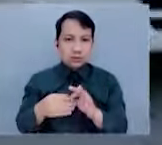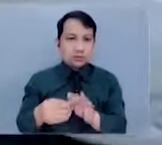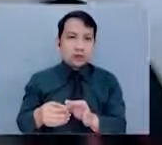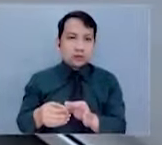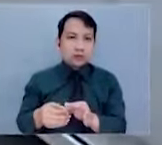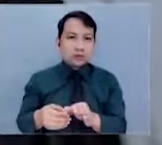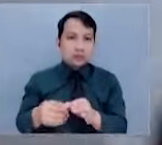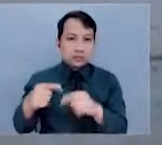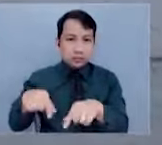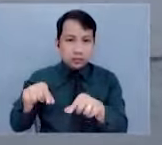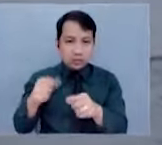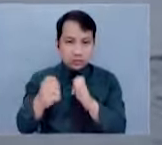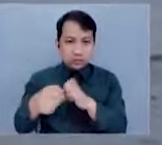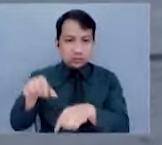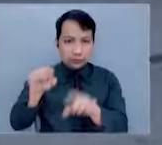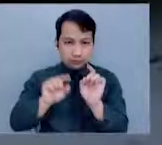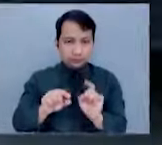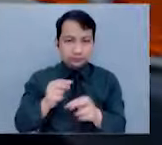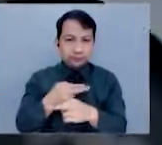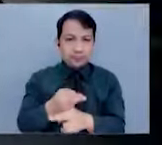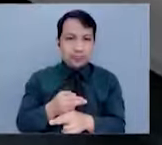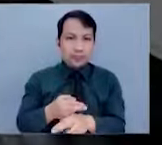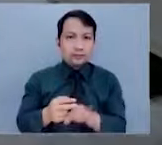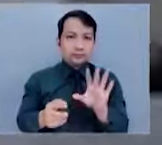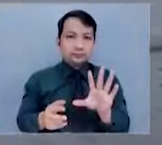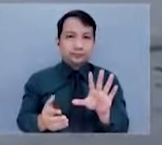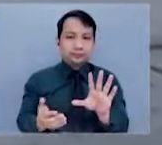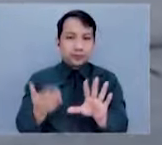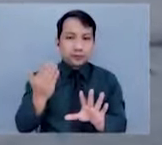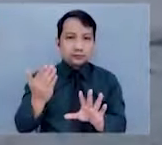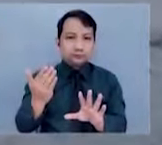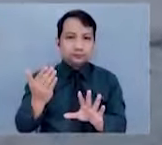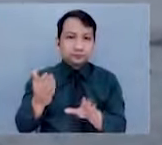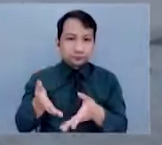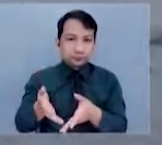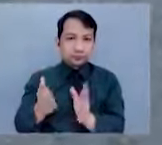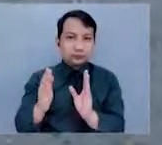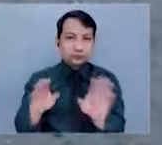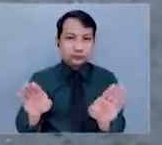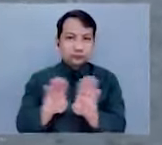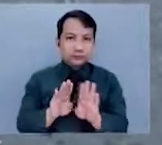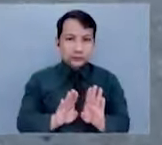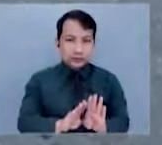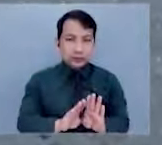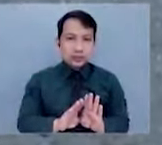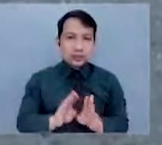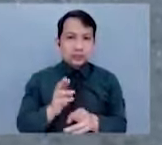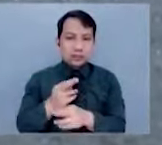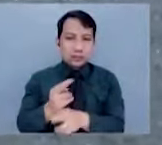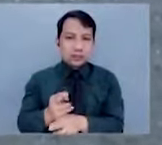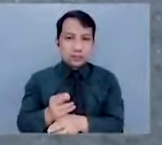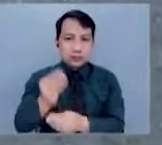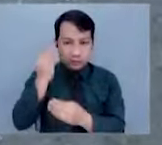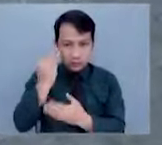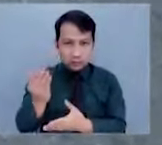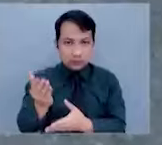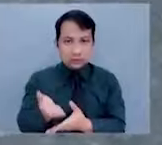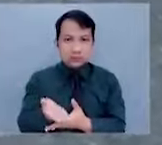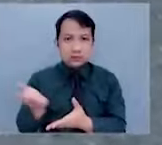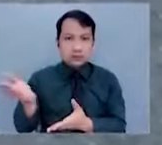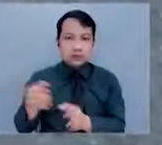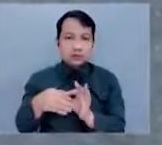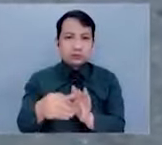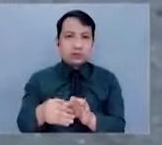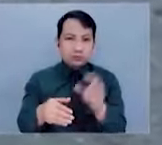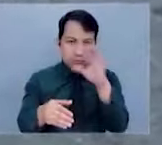Guadalupe. Sa alas 5 pa ng umaga ng April 1, madadaanan ang mga isasarang kalsada. Pinapayuhan ng mga motorista na humanap